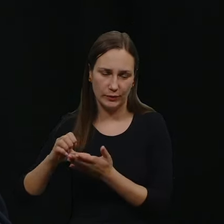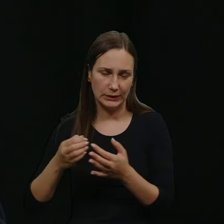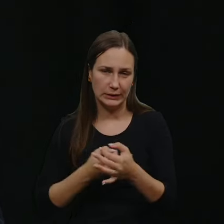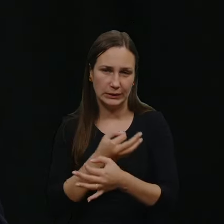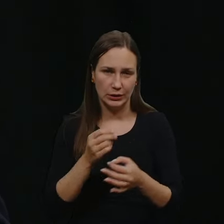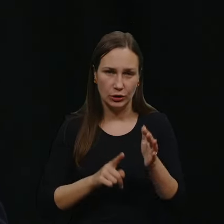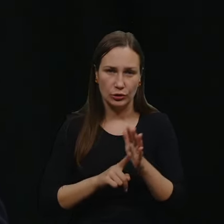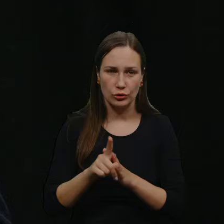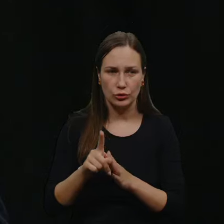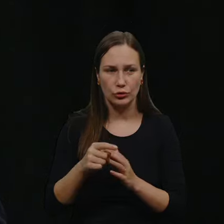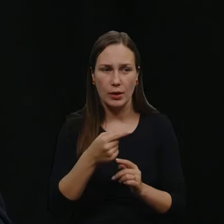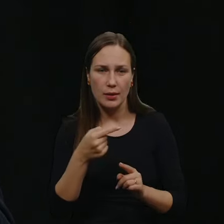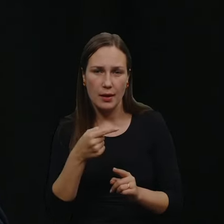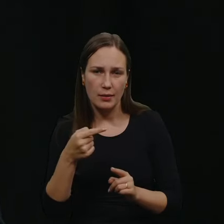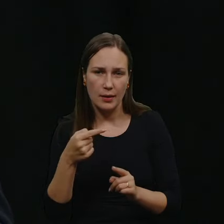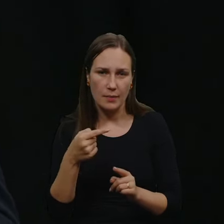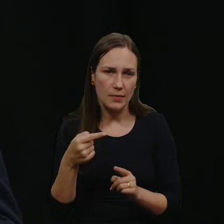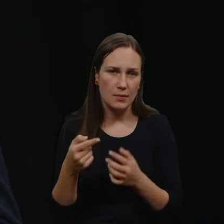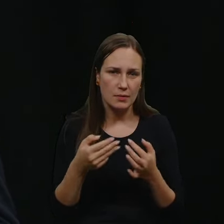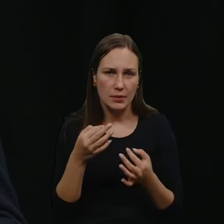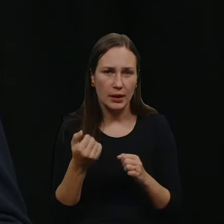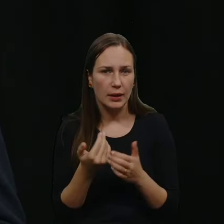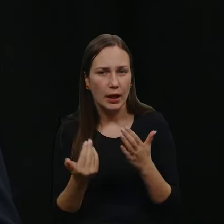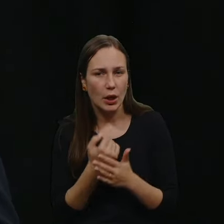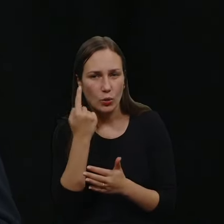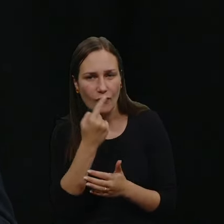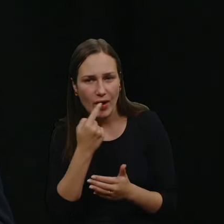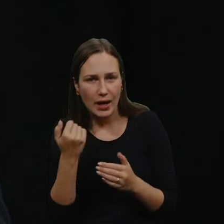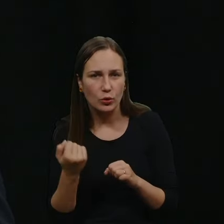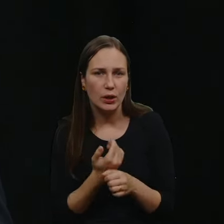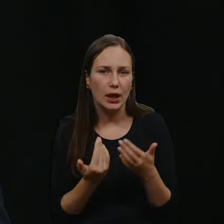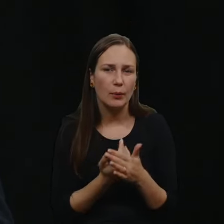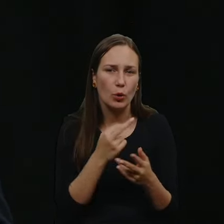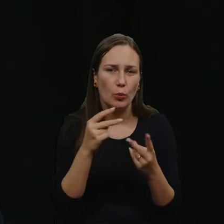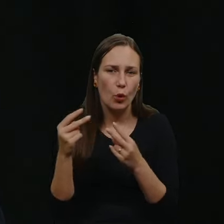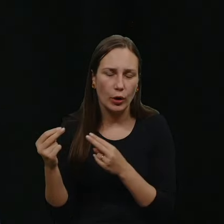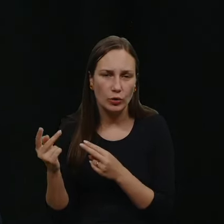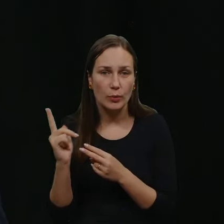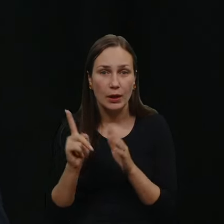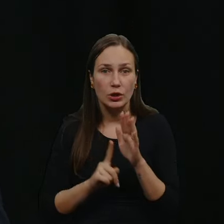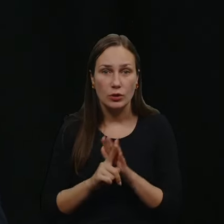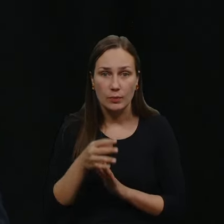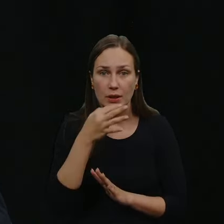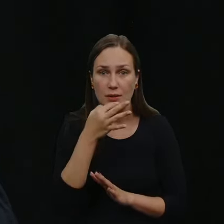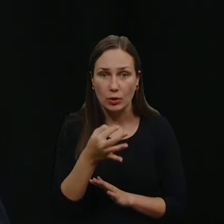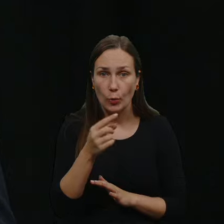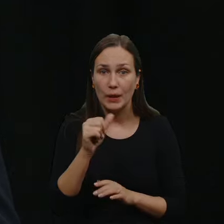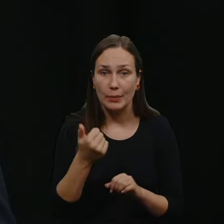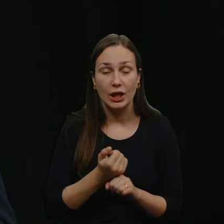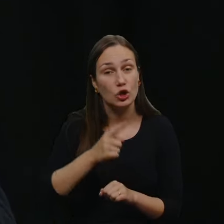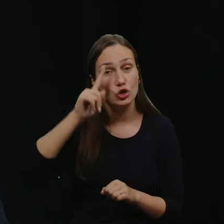būna gana neigiamai taip nusistatę ir kad čia reikia naujų veidų, čia reikia tam tikrų pokyčių, bet kada pasakau, kad reikia pirmiausiai